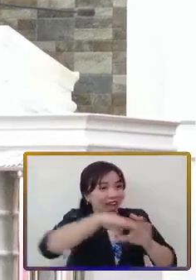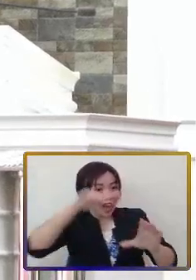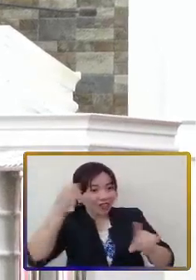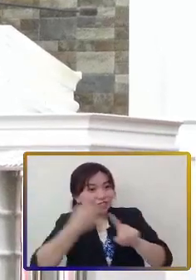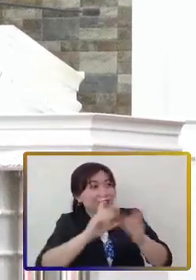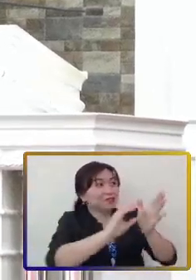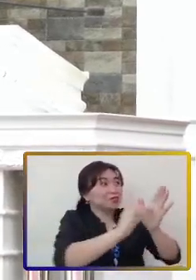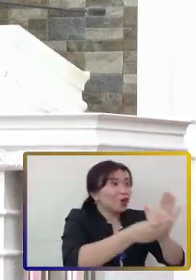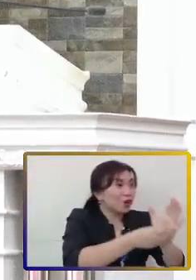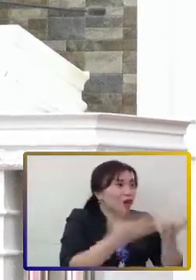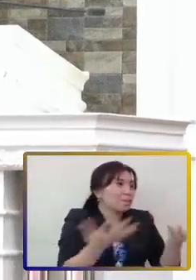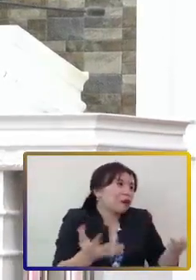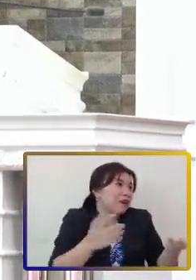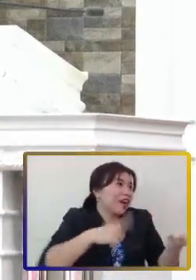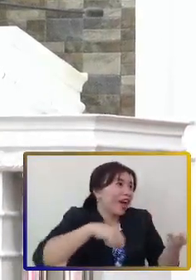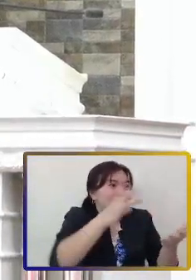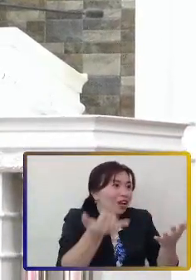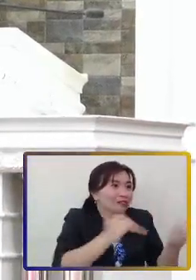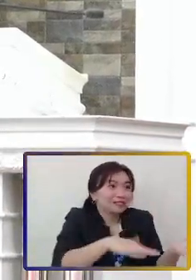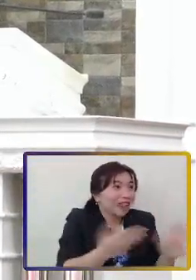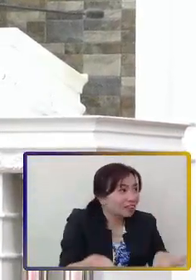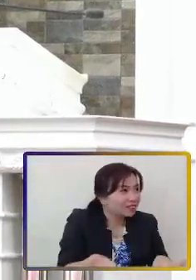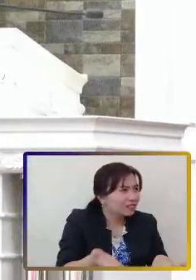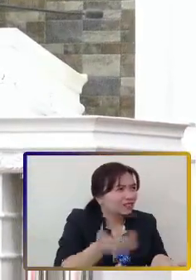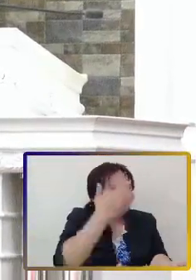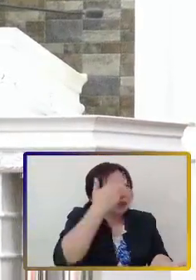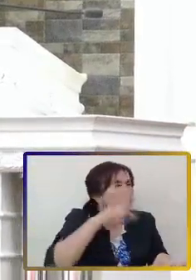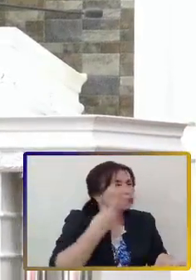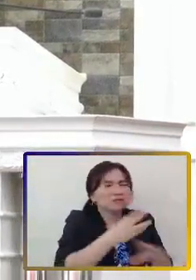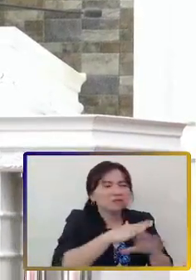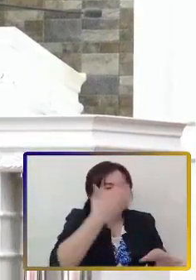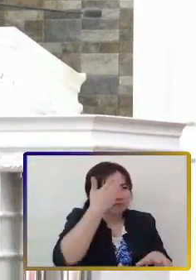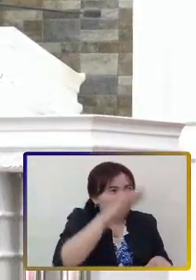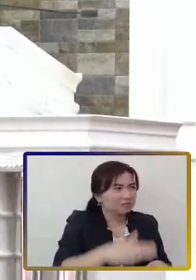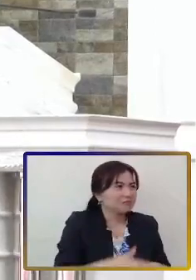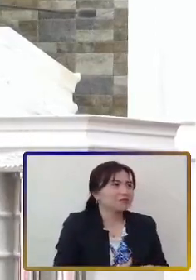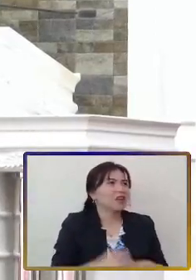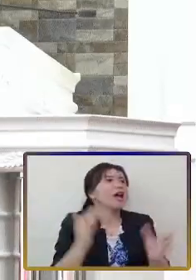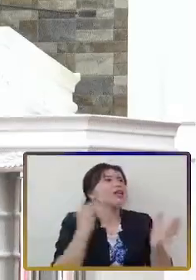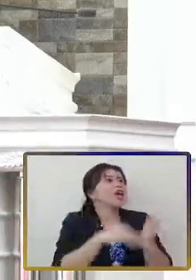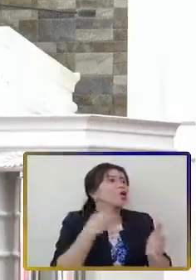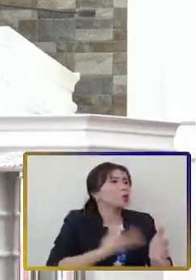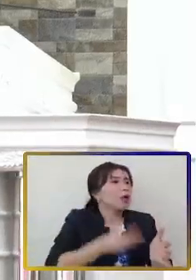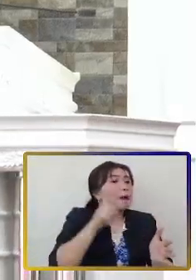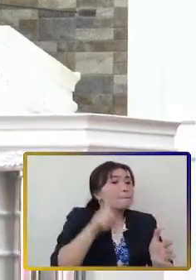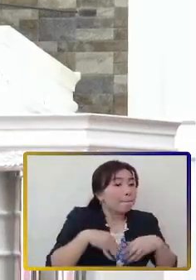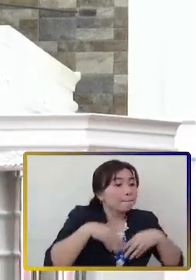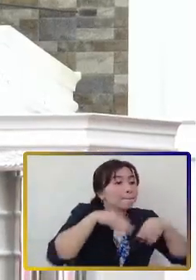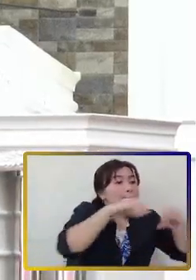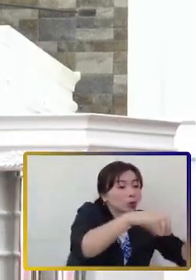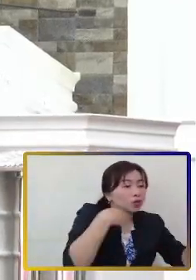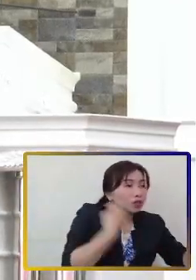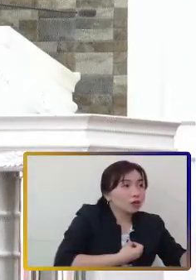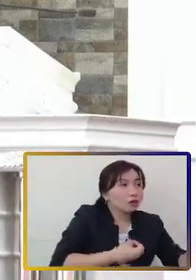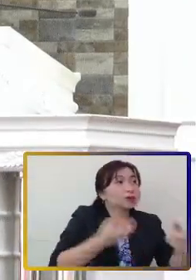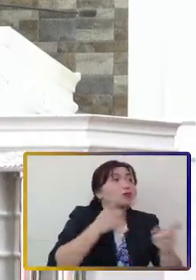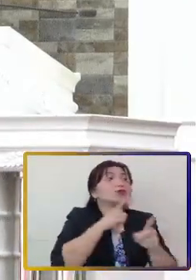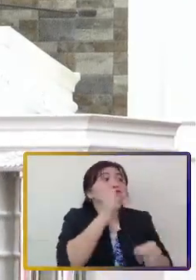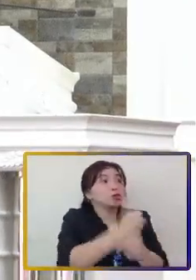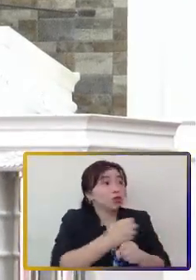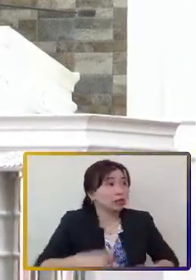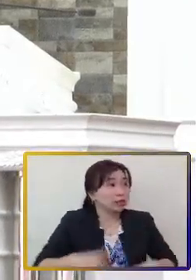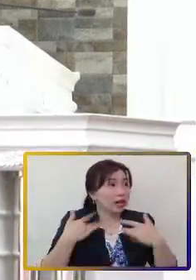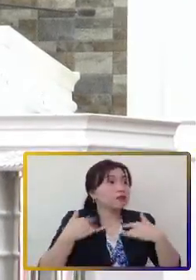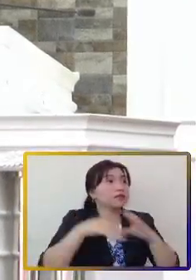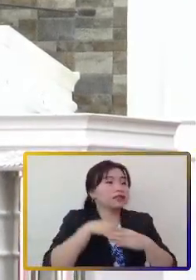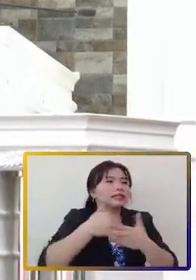reality because only him that can give us certain expectations know what will happen in the next second in